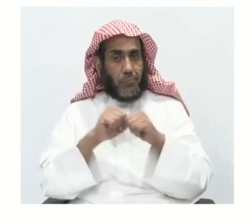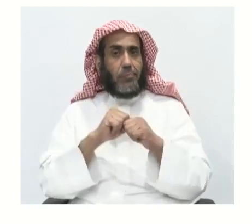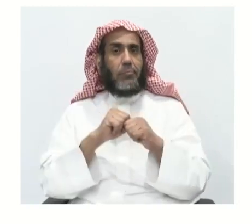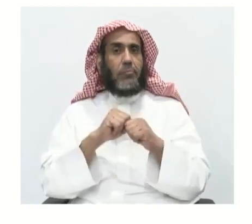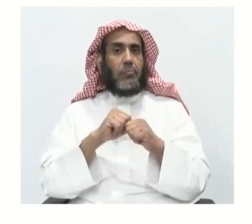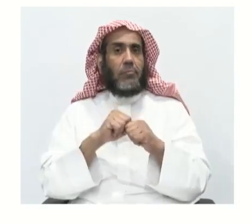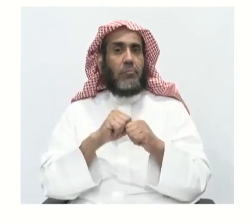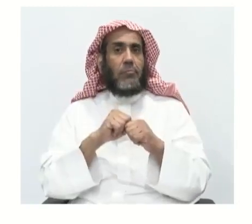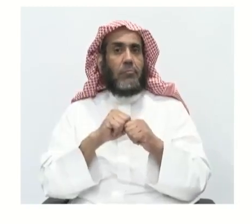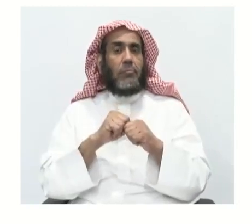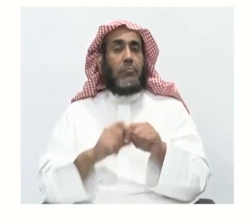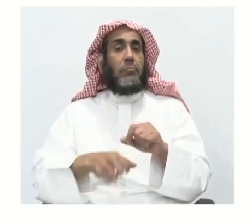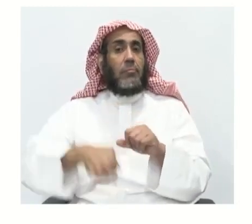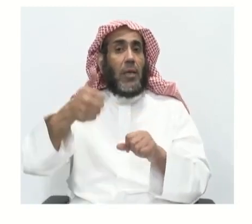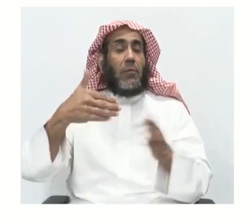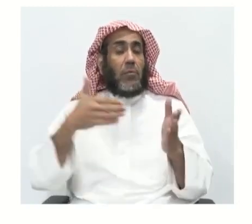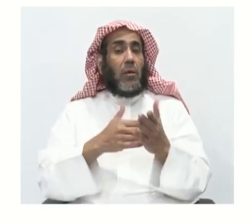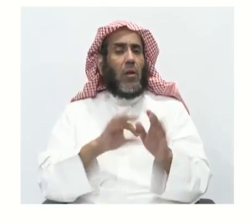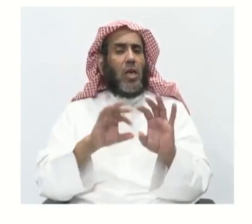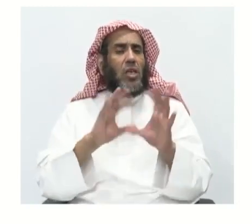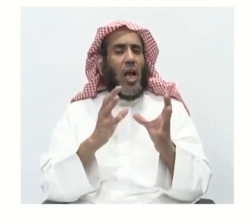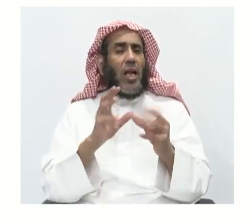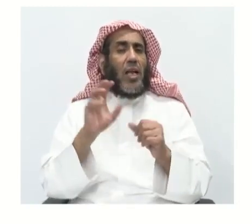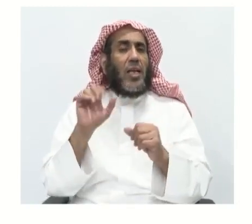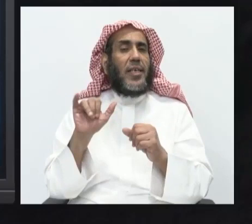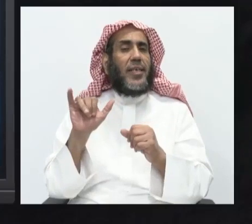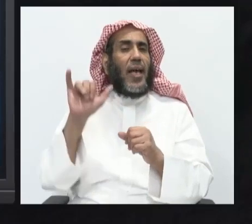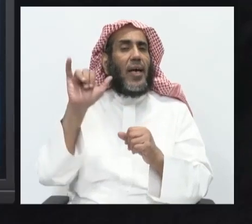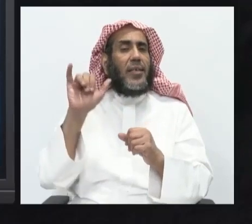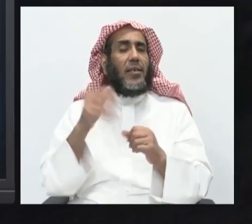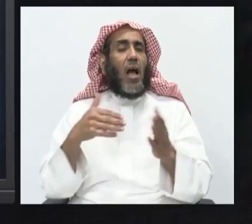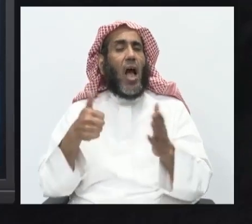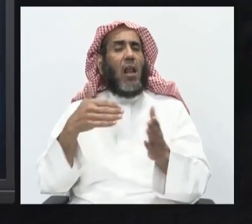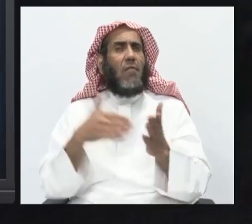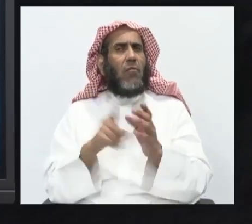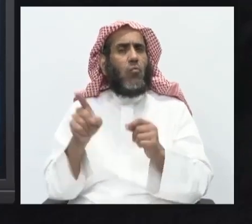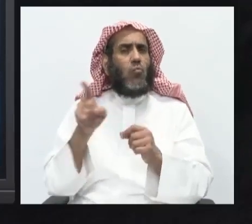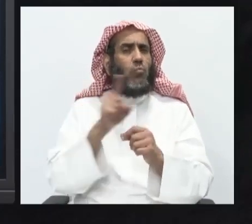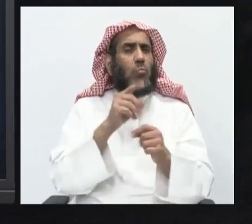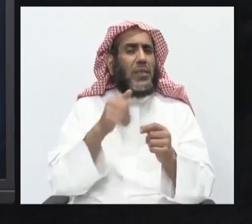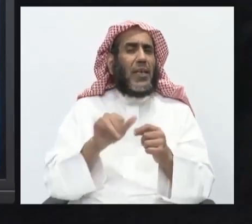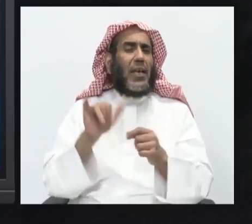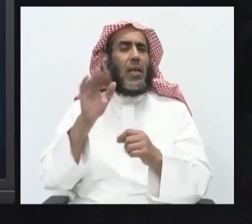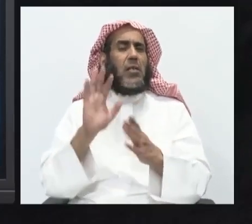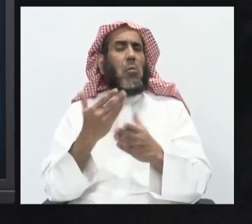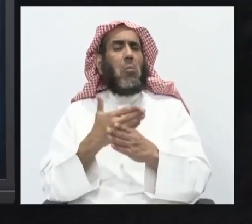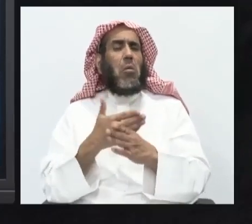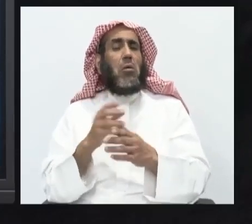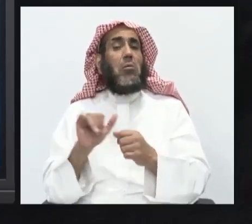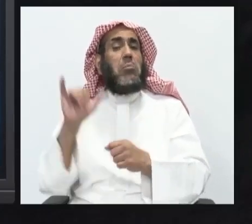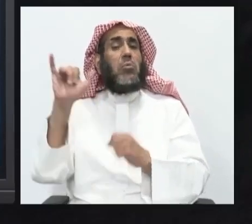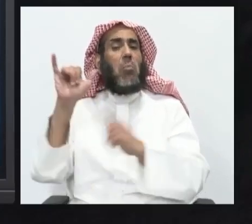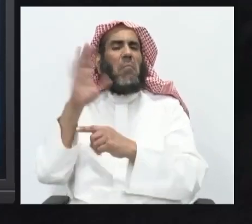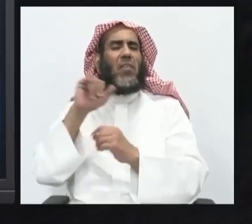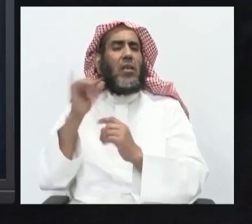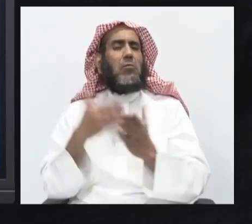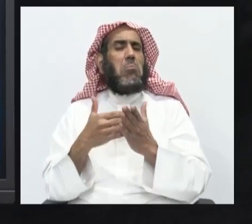منك الف المتطرفه على صوره ياء الف المتصرفه على صوره ياء لما كتبت ايضا تبين الان لما